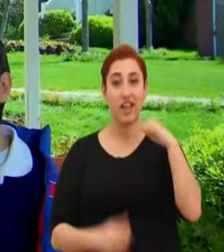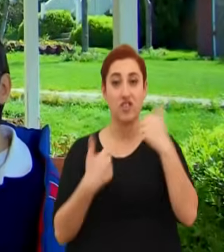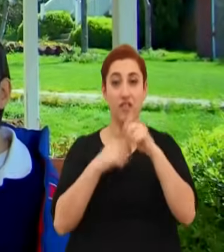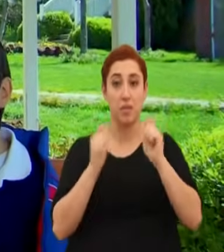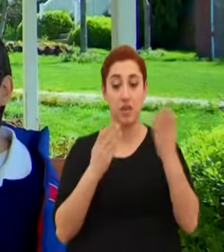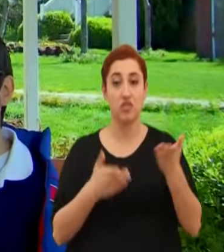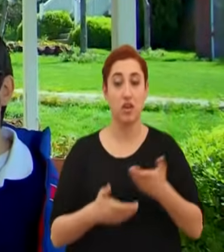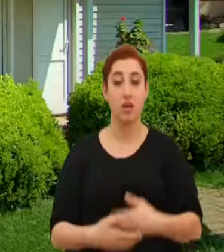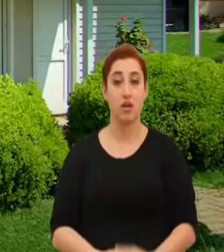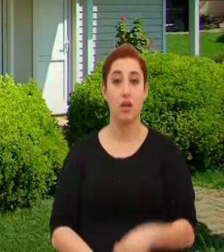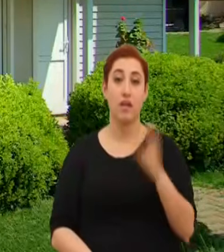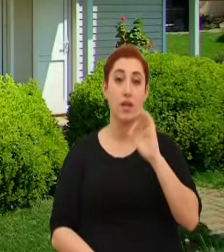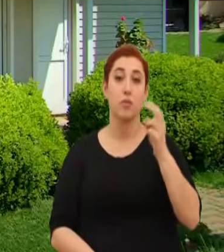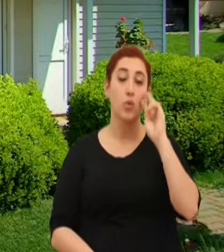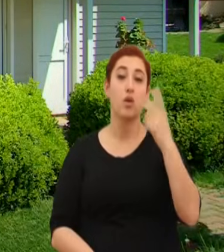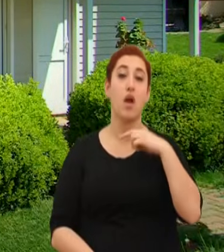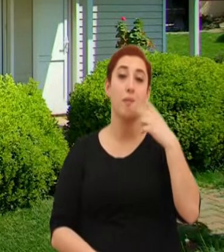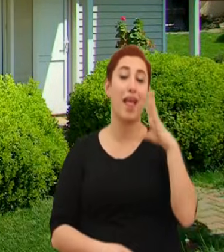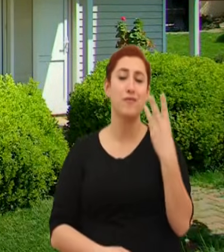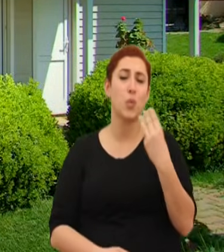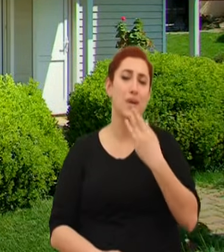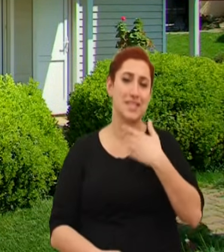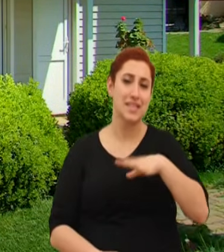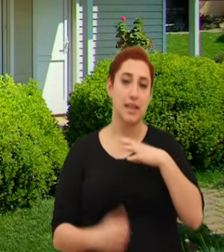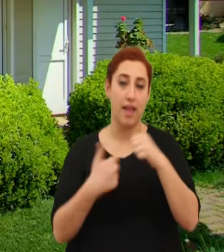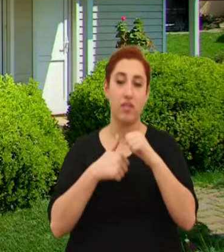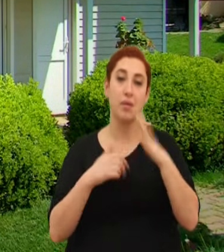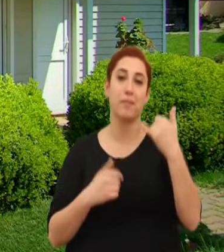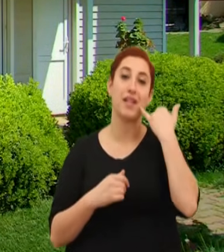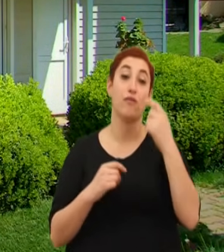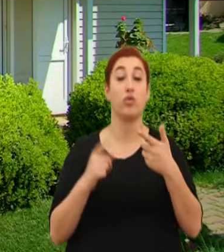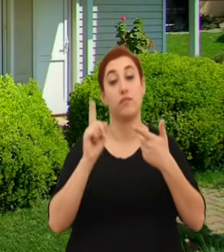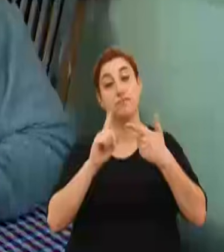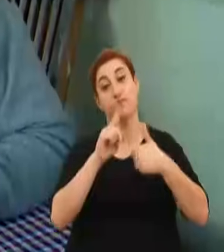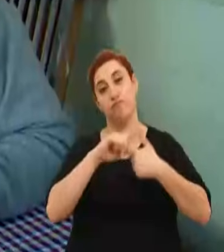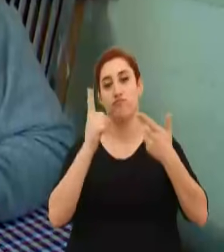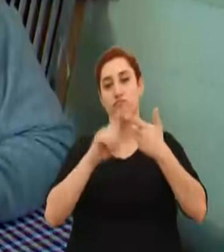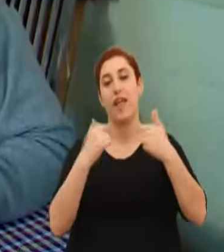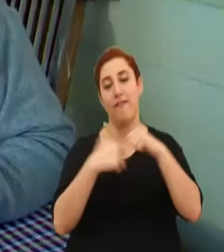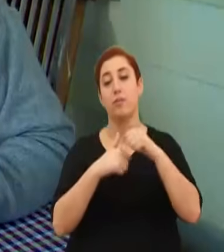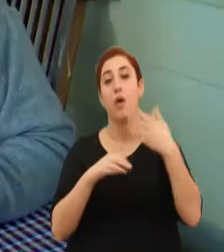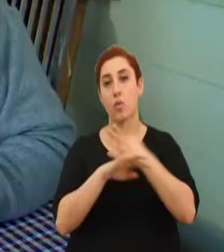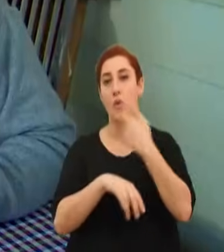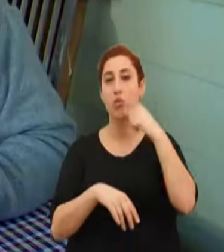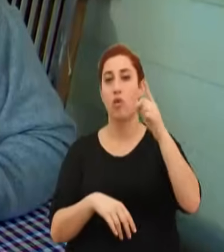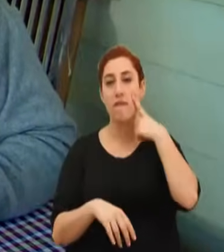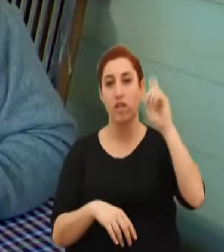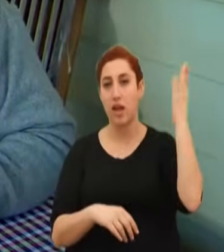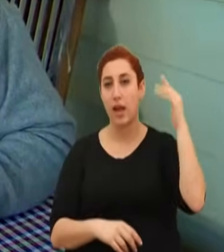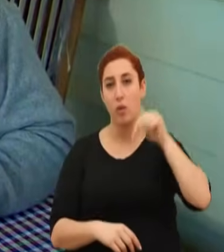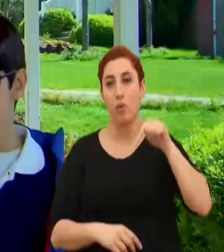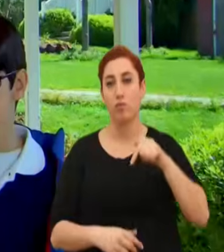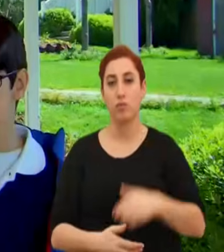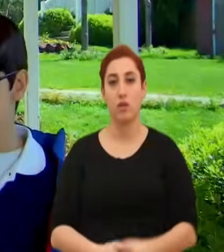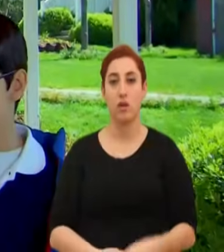gelince evlenecekler ya baba. Tabii Rüya ablamın en çok istediği şey evlenmek. Tabii telefondan sonra. Doğru diyorlar. Hakikat geliyor